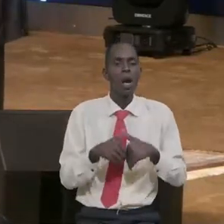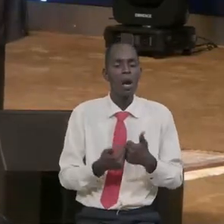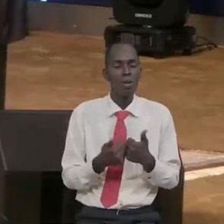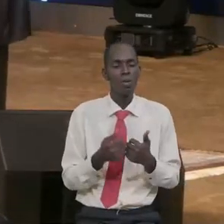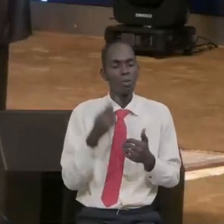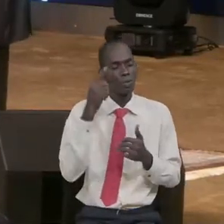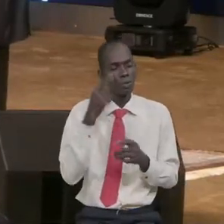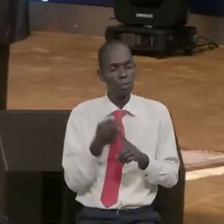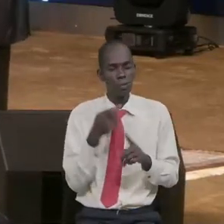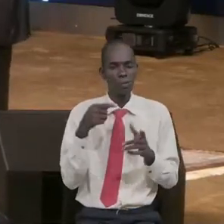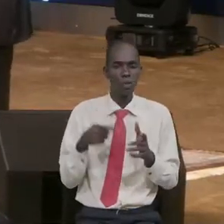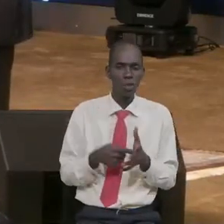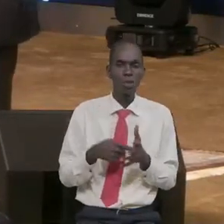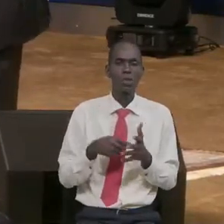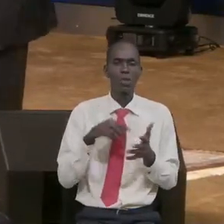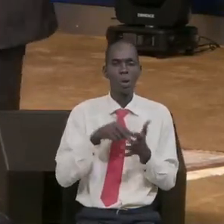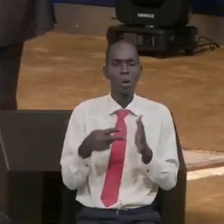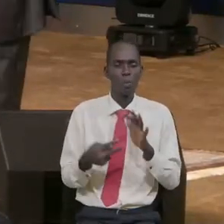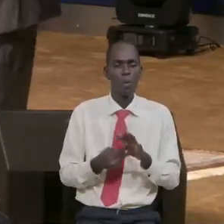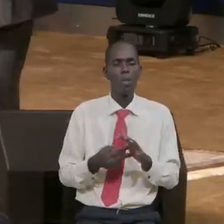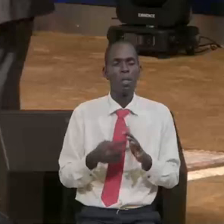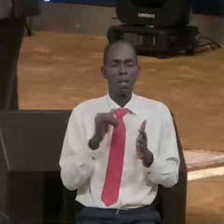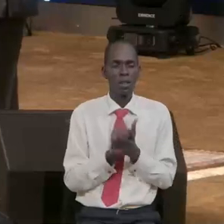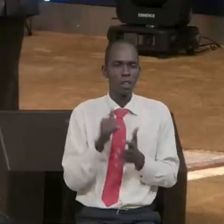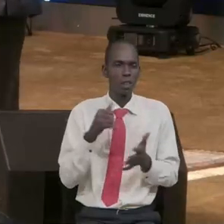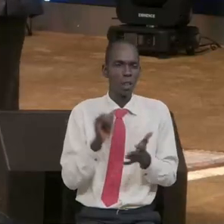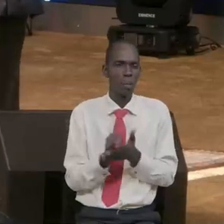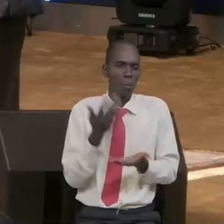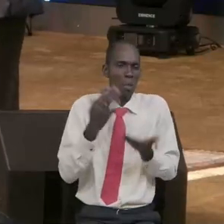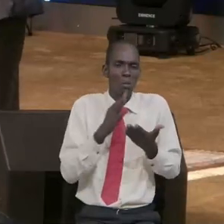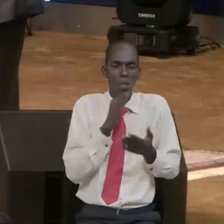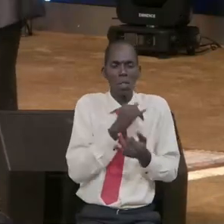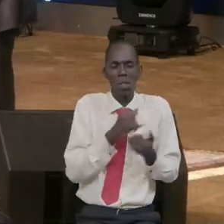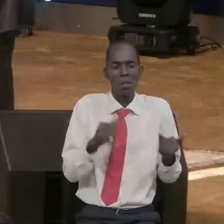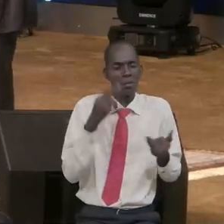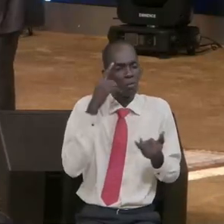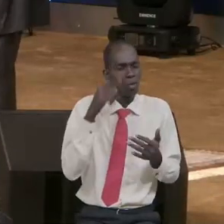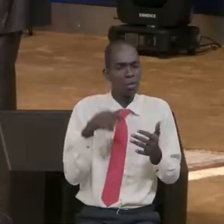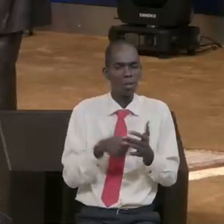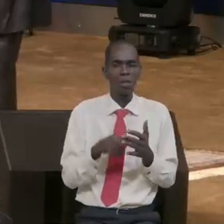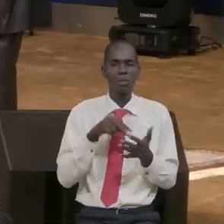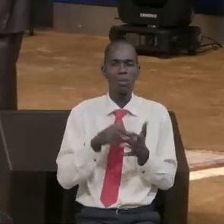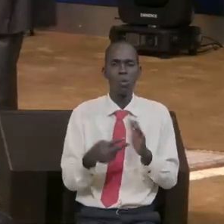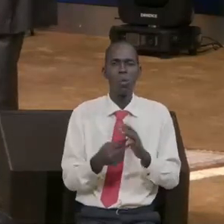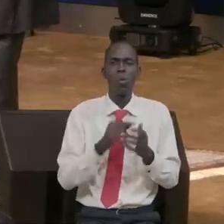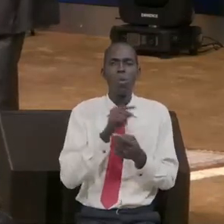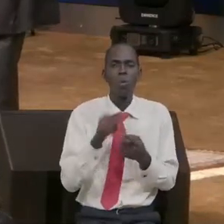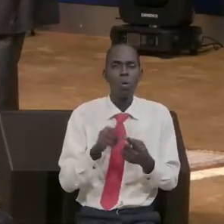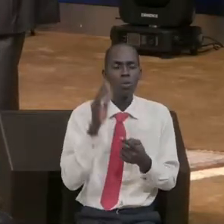guéris après être terriblement malades? C'est pour cet objectif.